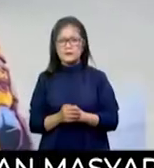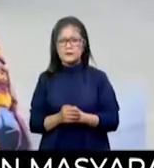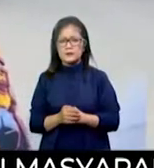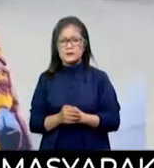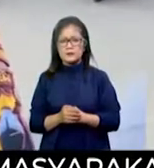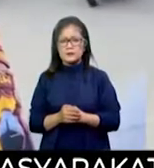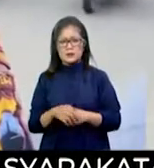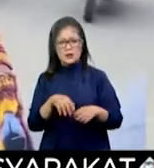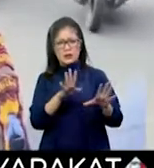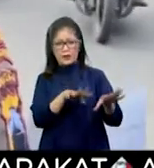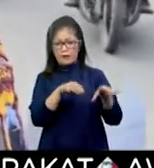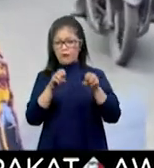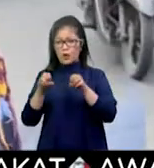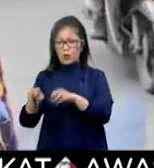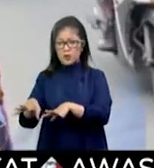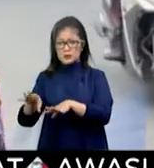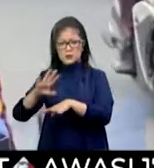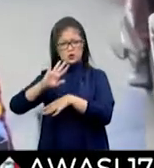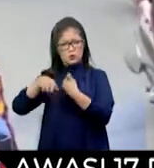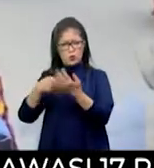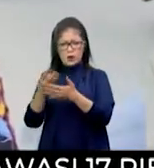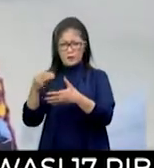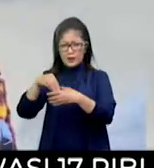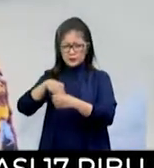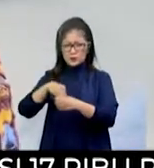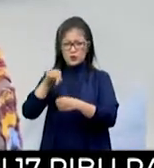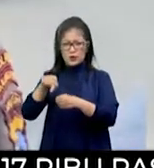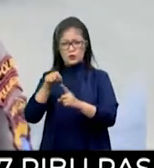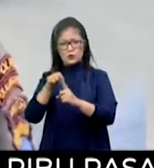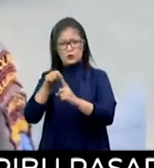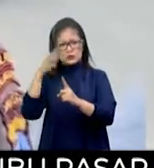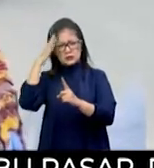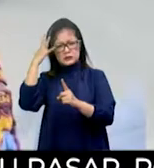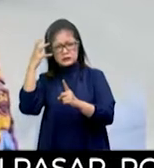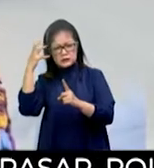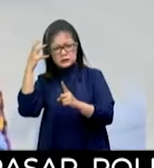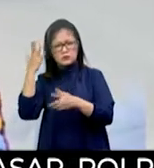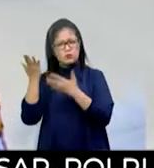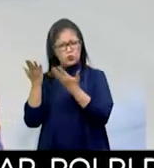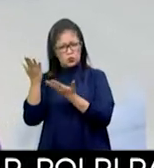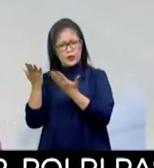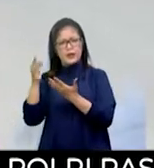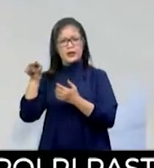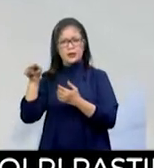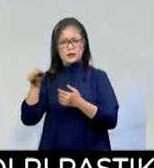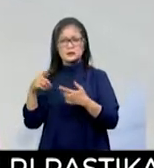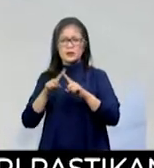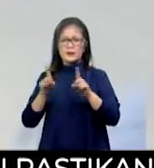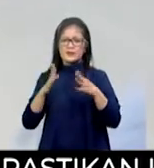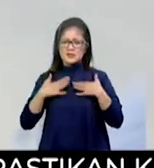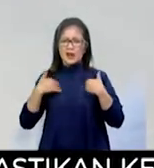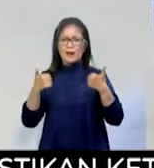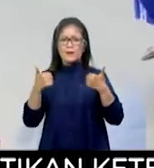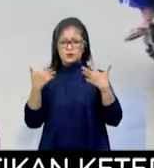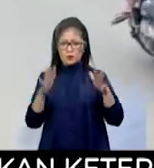dan anaknya ada juga nilai sudah saat ini sudah kita selamatkan Nyalakan